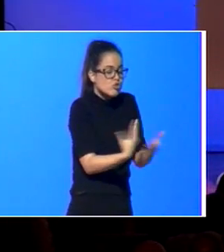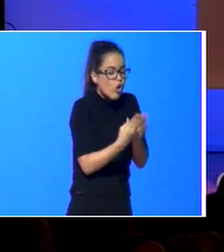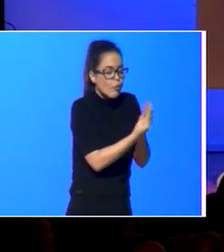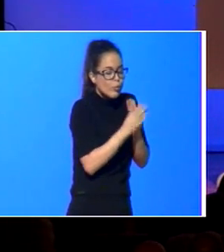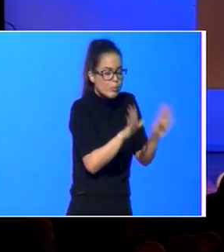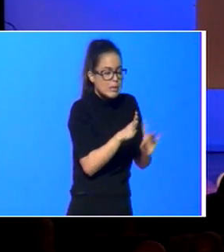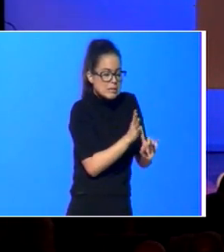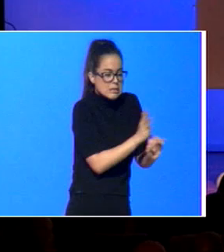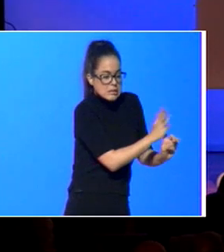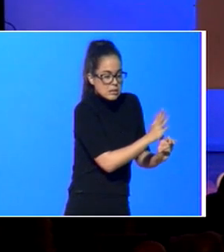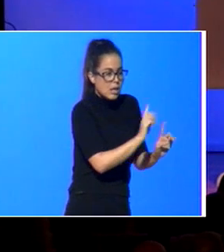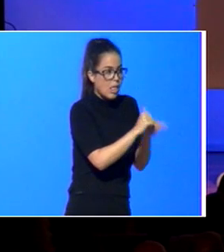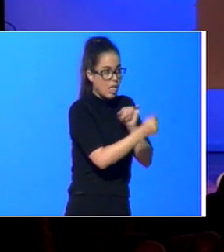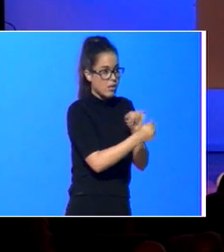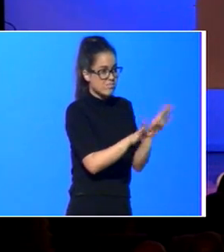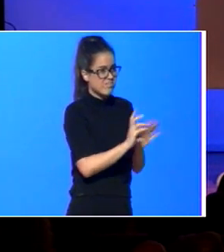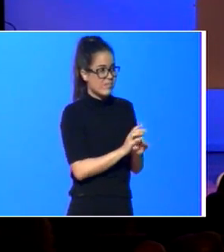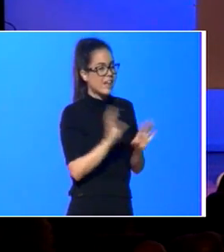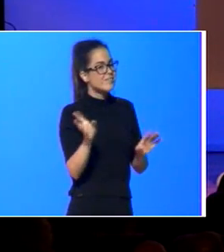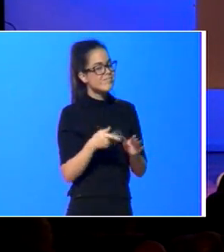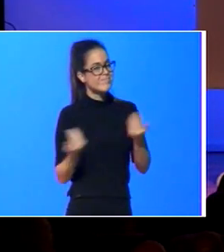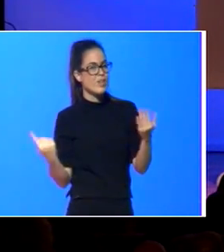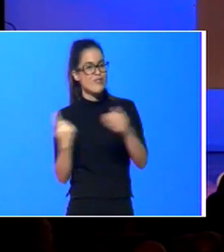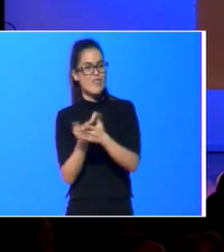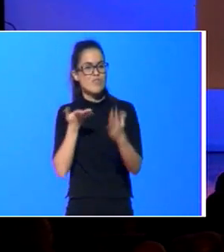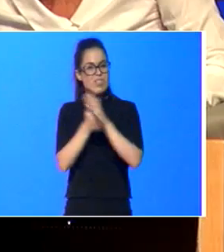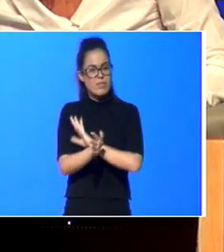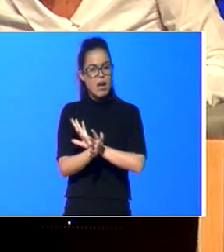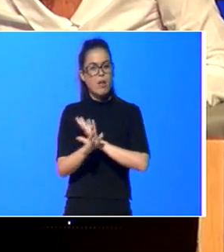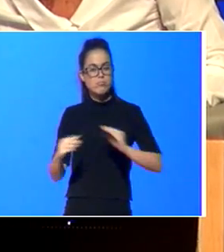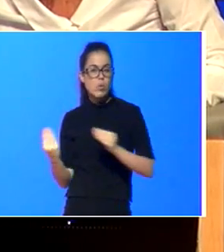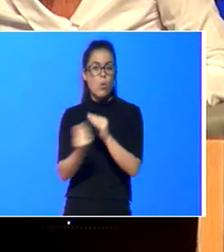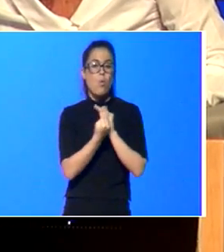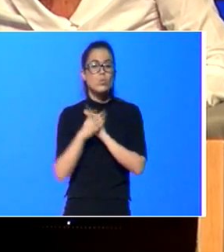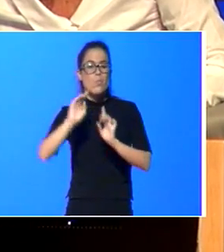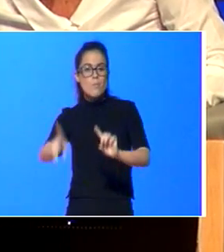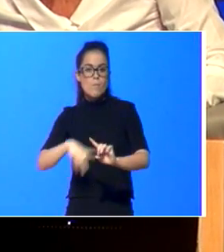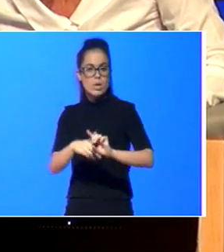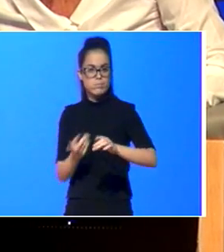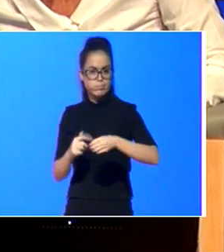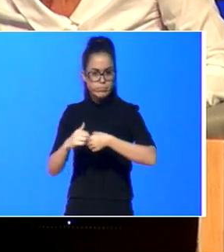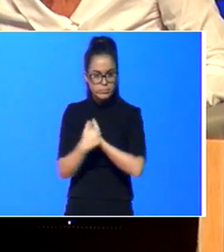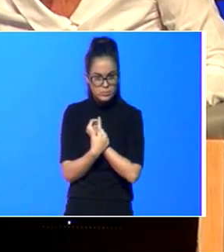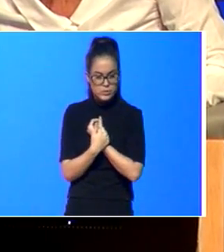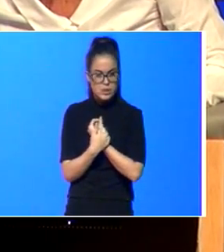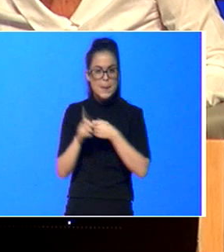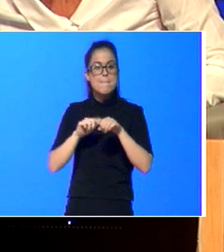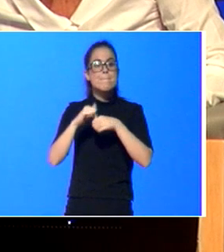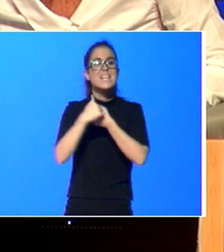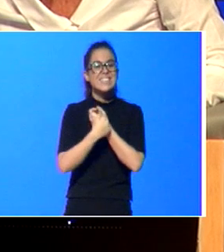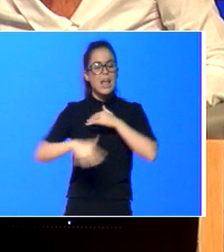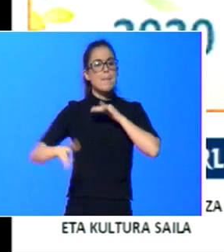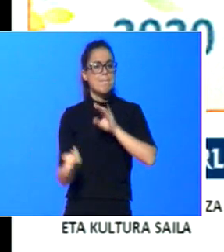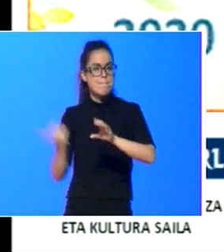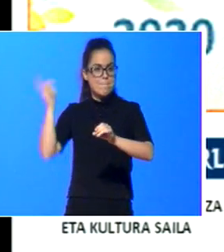da komunidadeko eragile zari nien. Ez bakarrik parte hartzen duzu, baizik eta partaide eragile bat zara, eta